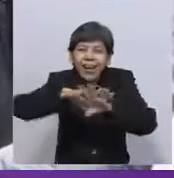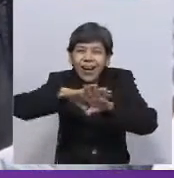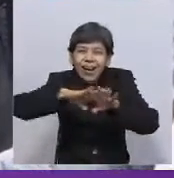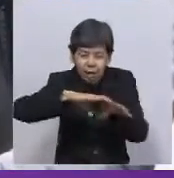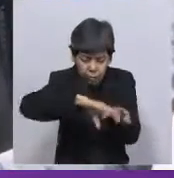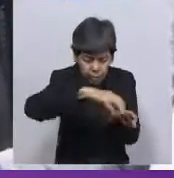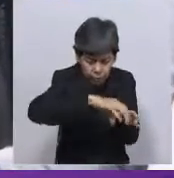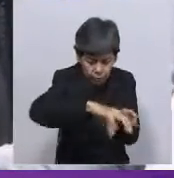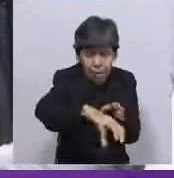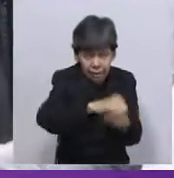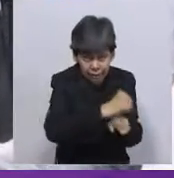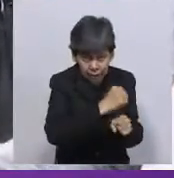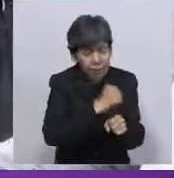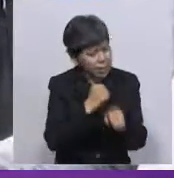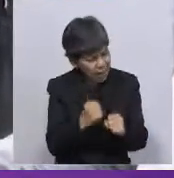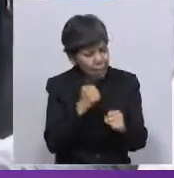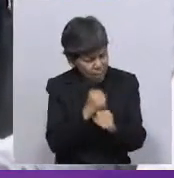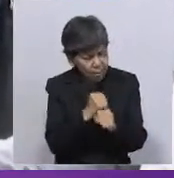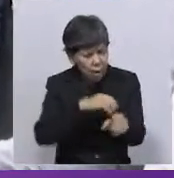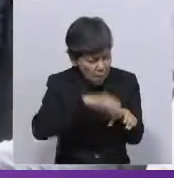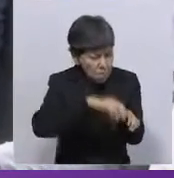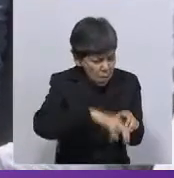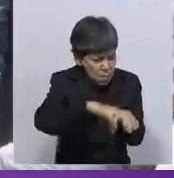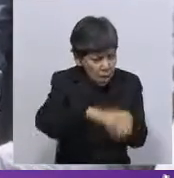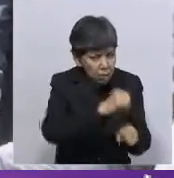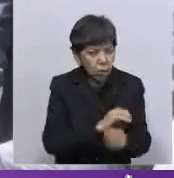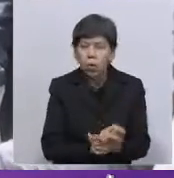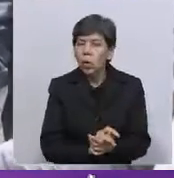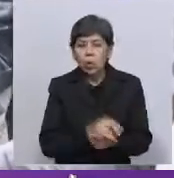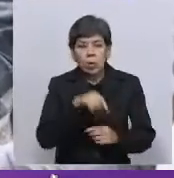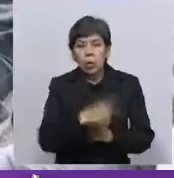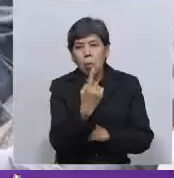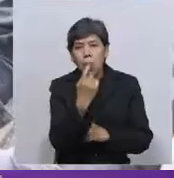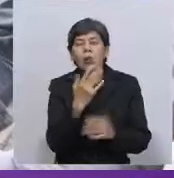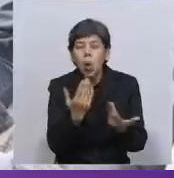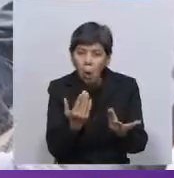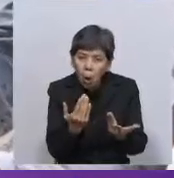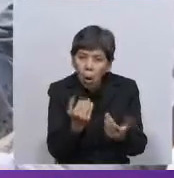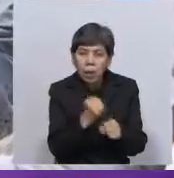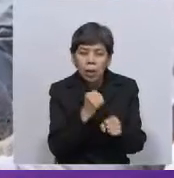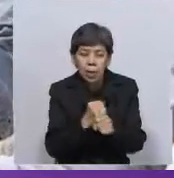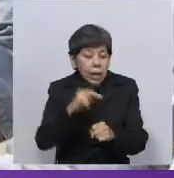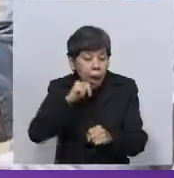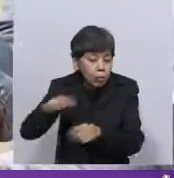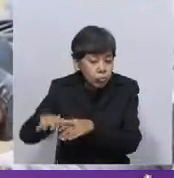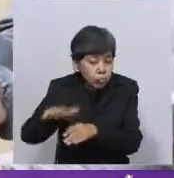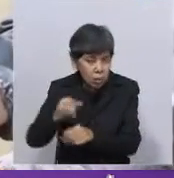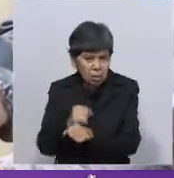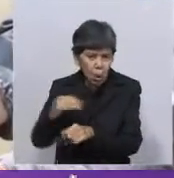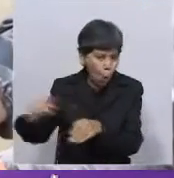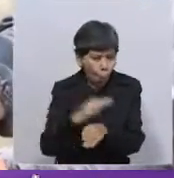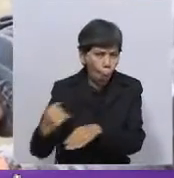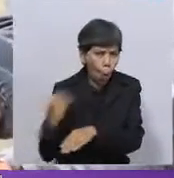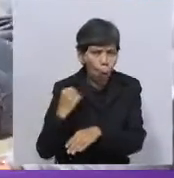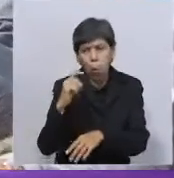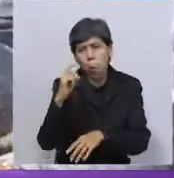นะครับทำอย่างเต็มที่เข้าไปแต่ว่าไม่ได้ทำตรงนั้นได้เลยนะต้องเอาชิปพายกันน้ำก่อนเพราะว่ากระแสน้ำมันแรง